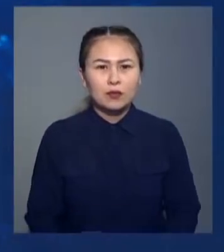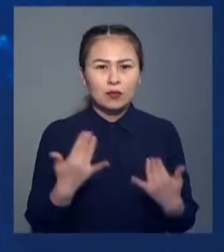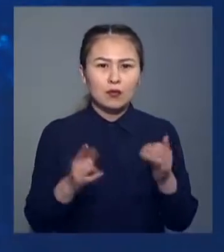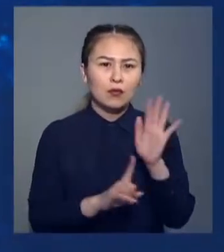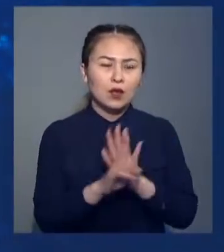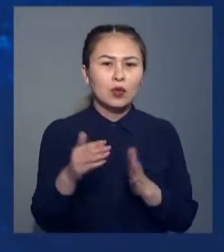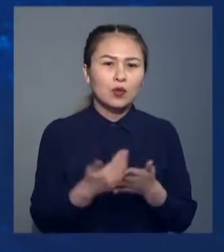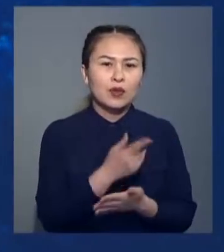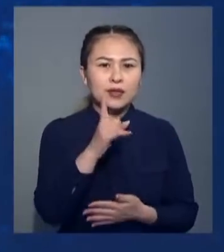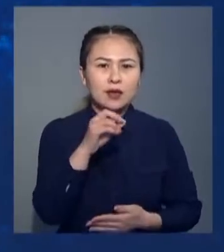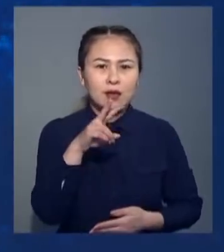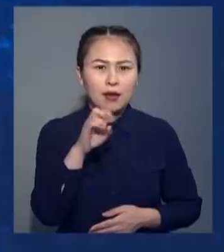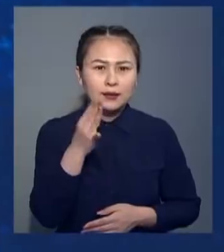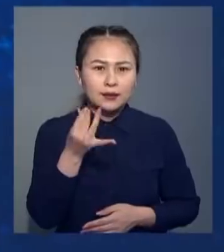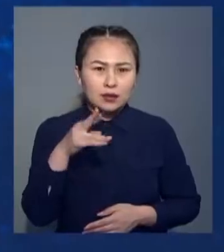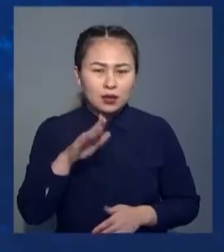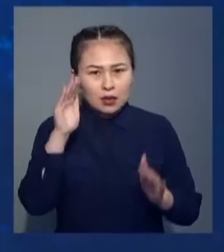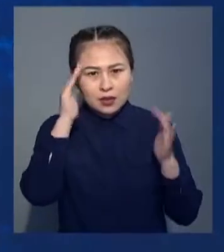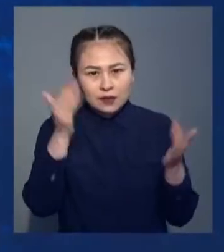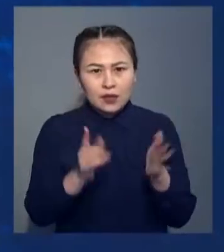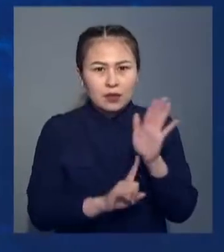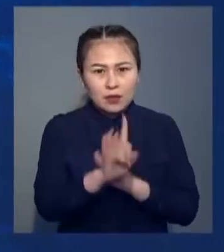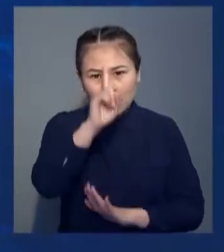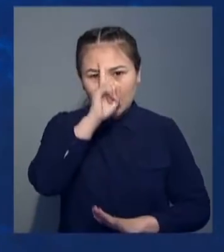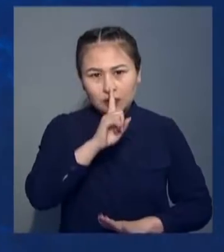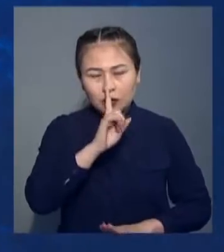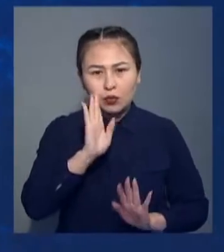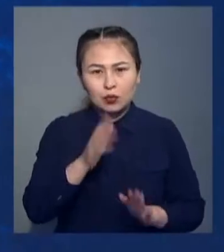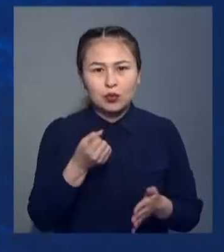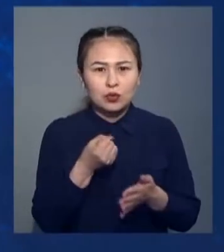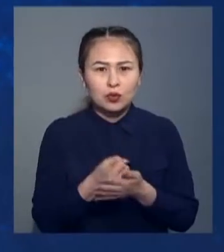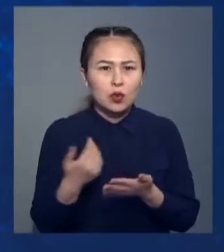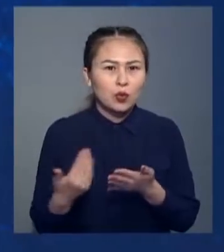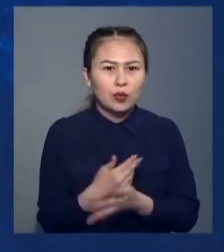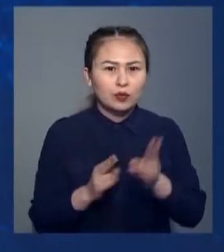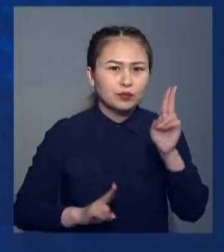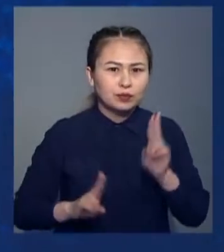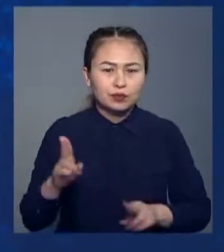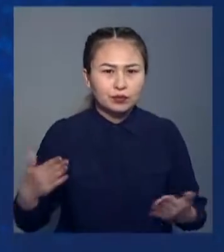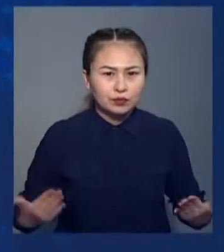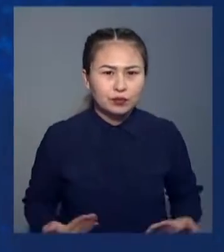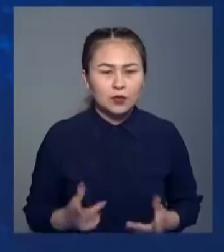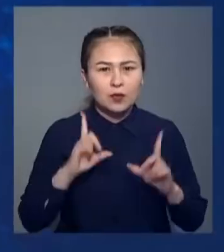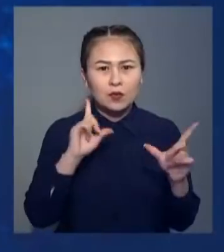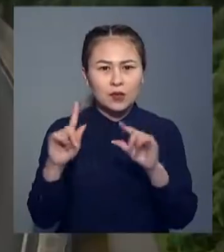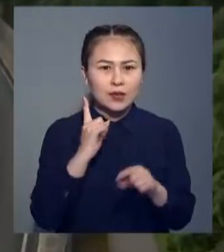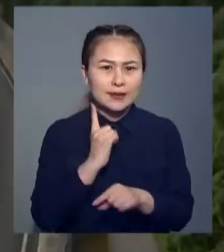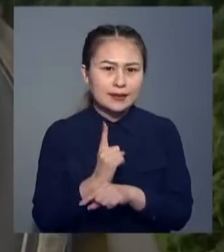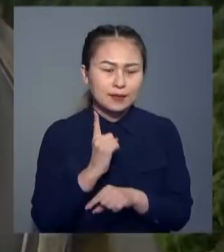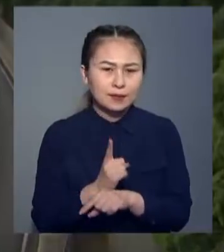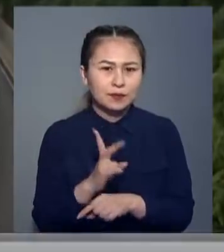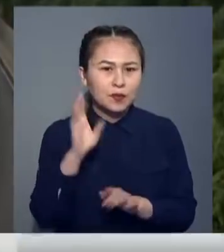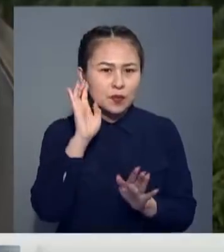Бүгіннен бастап Жаңа Зеландияда карантин енгізілді. Ол бір айға созылады. Жаңа ереже бойынша тұрғындардың сыртқа шығуына болмайды.